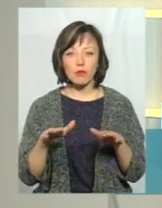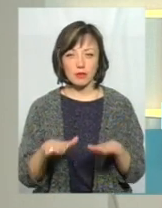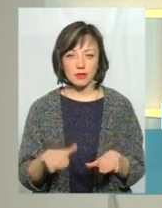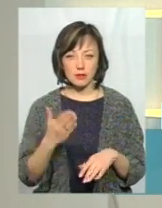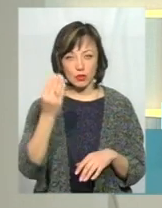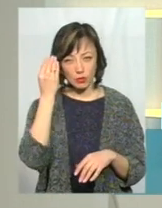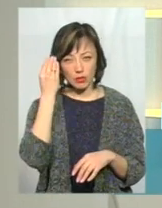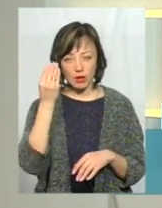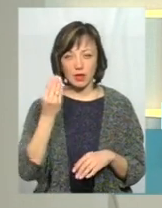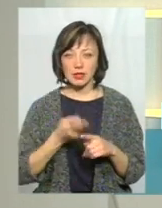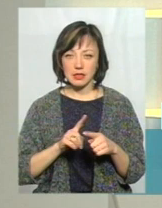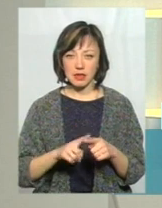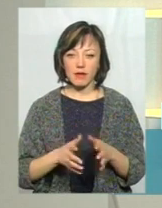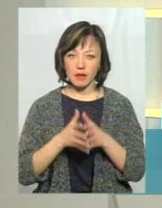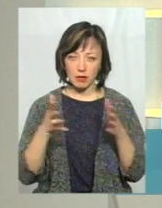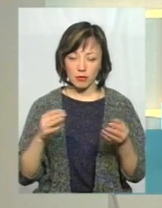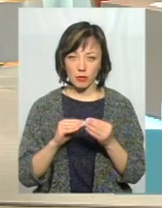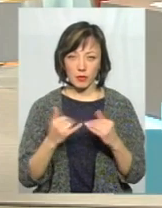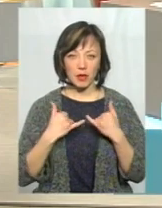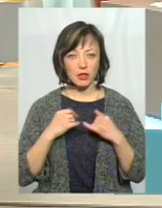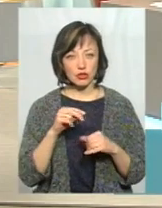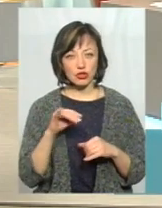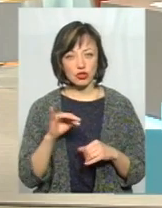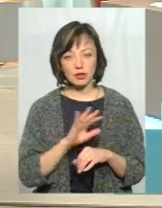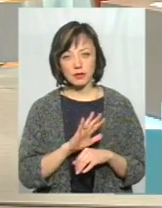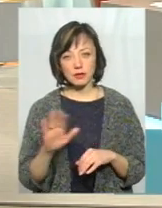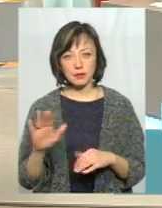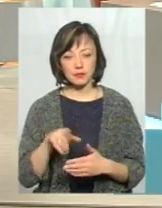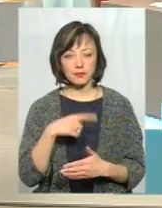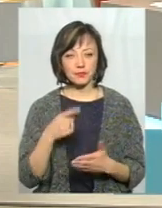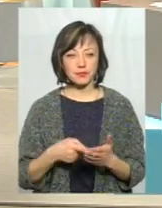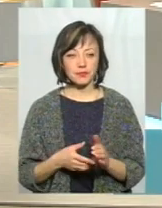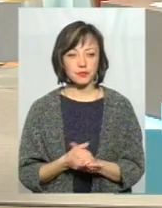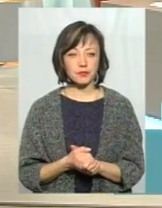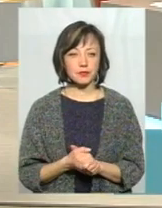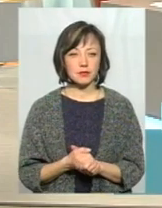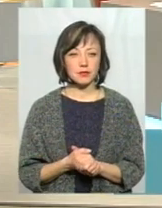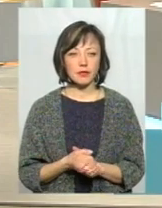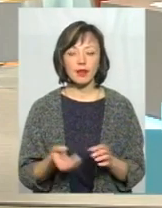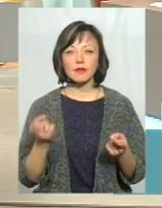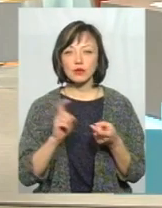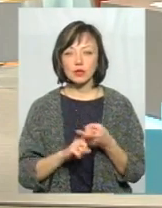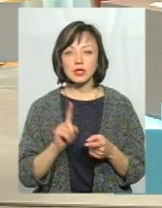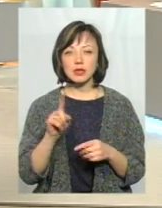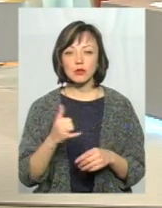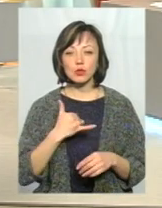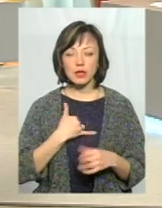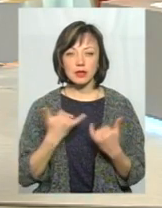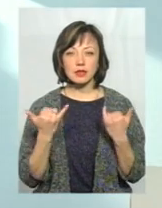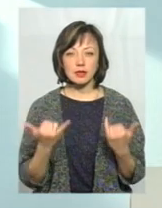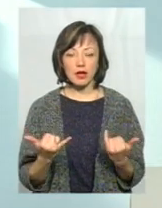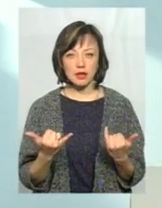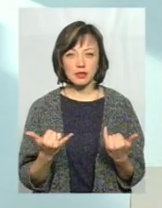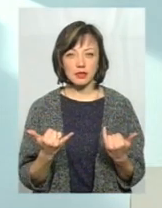ви думаєте, це глобальна проблема для нас чи ні? Ви знаєте, в зв'язку з тим, що в нас проходить зараз